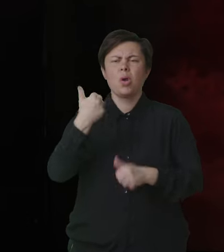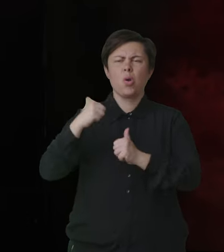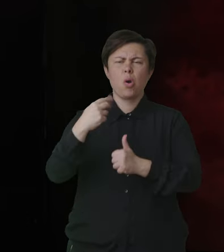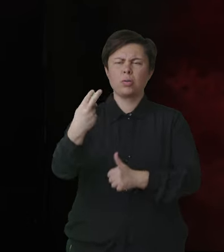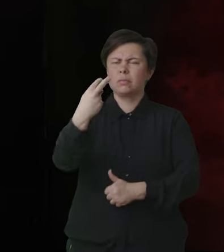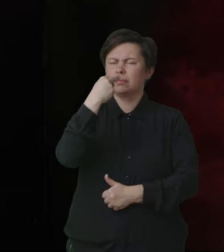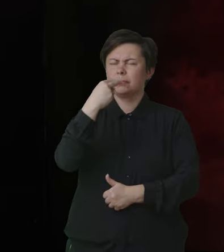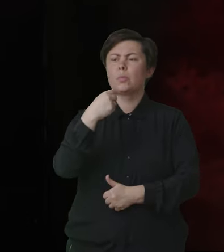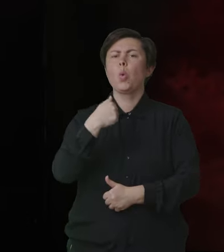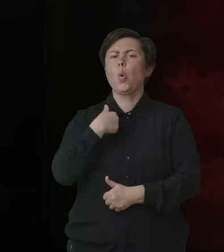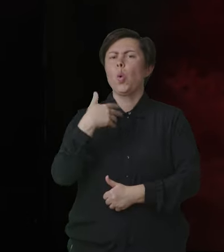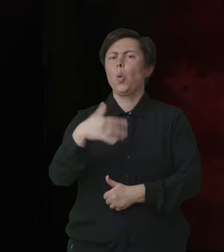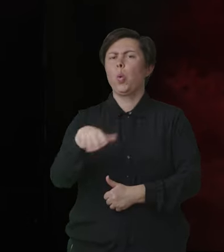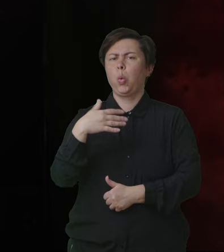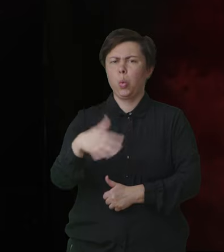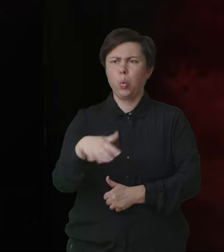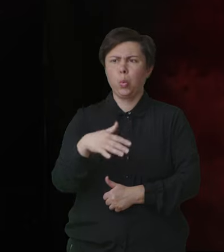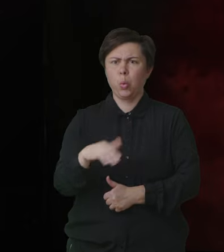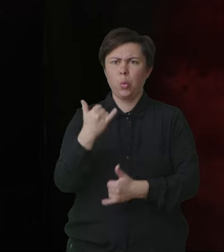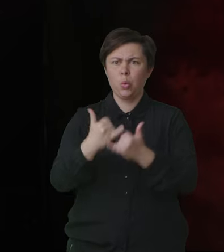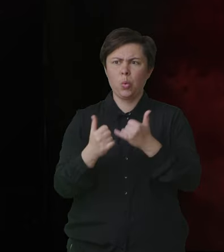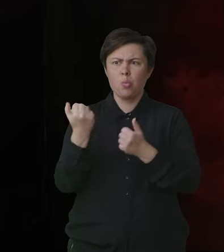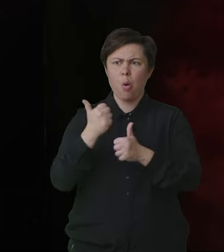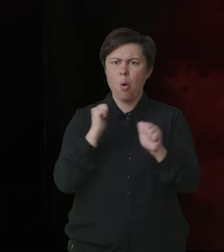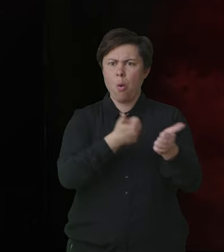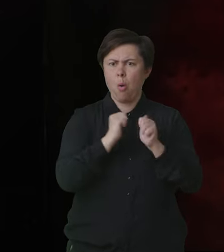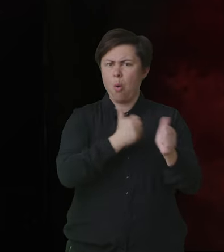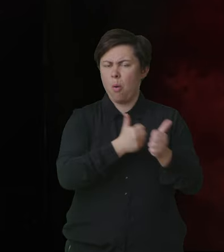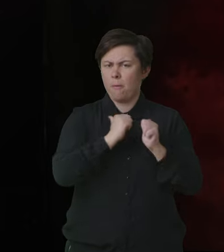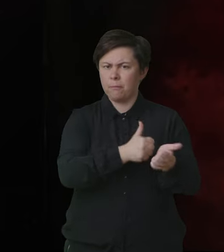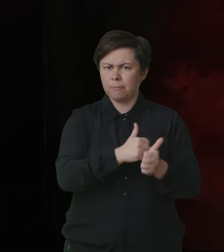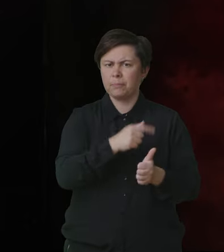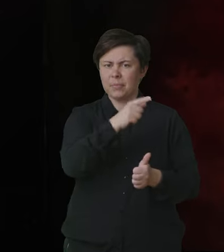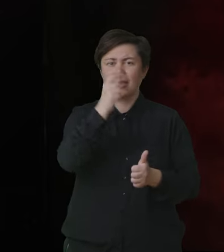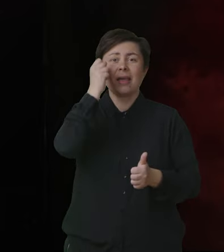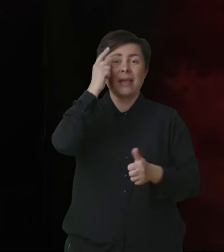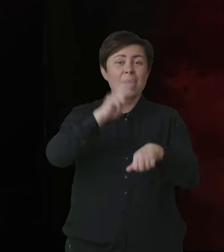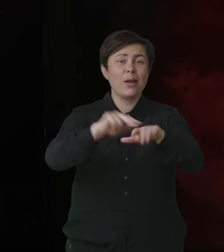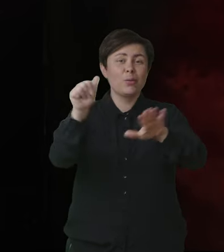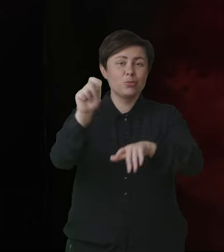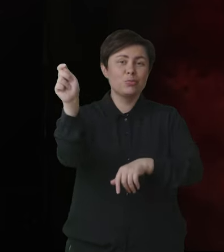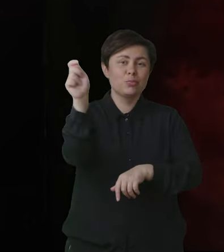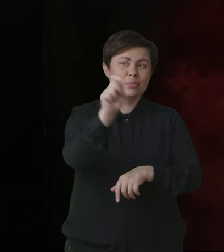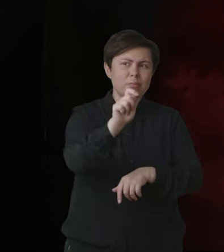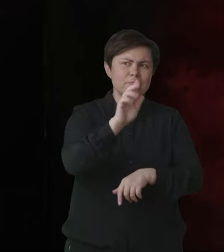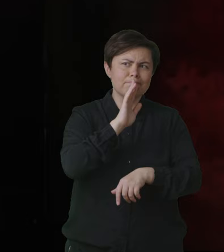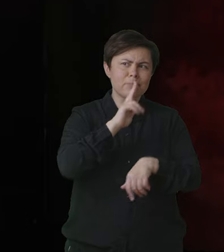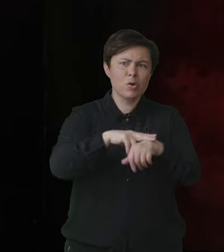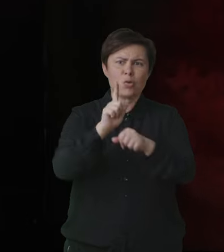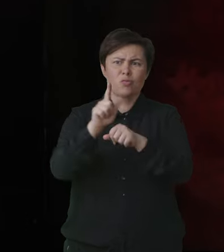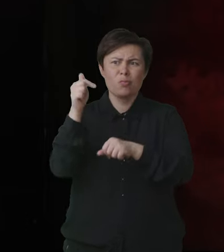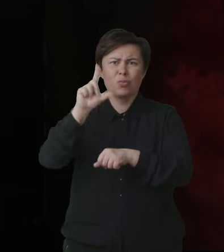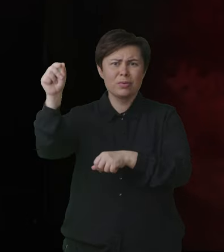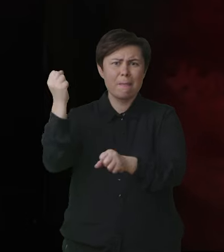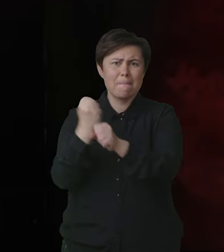nie? A ja sobie myślę, o, jak to taka nagonka, to tak jeszcze. A on tak rano gdzieś o 6 przyjechał, czyś koło 12